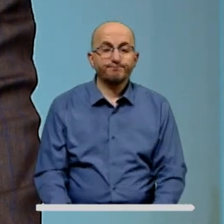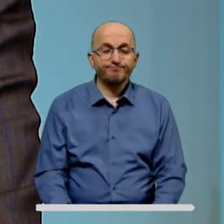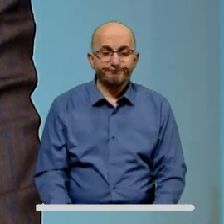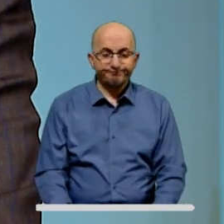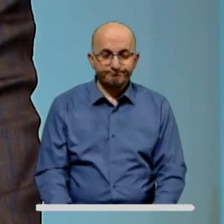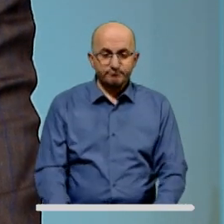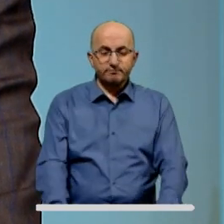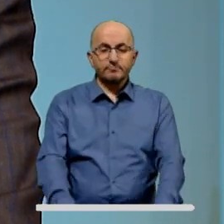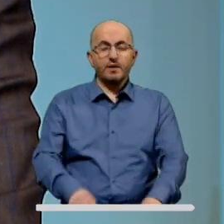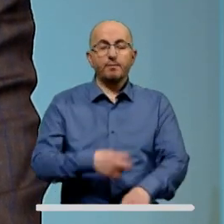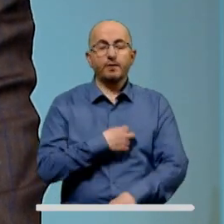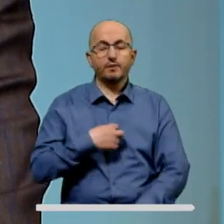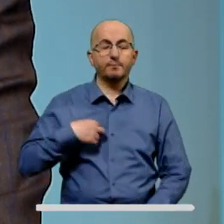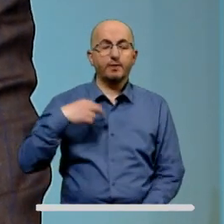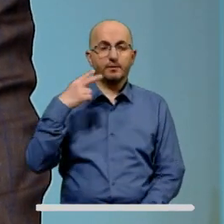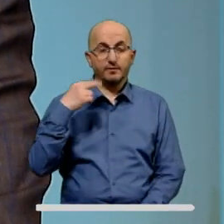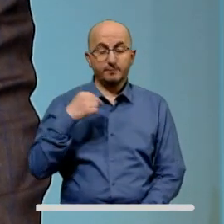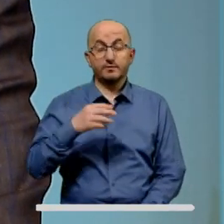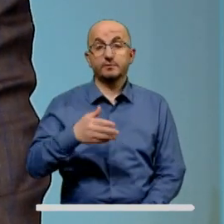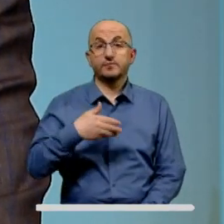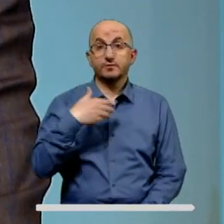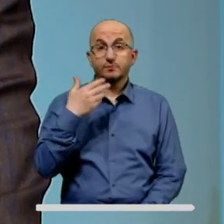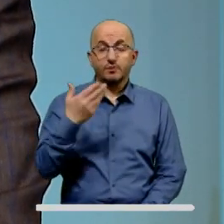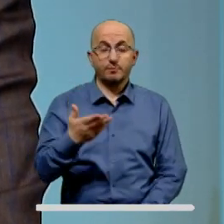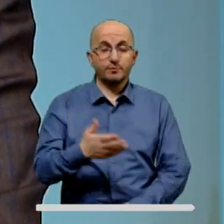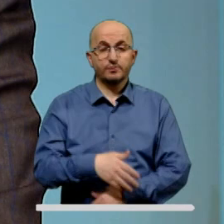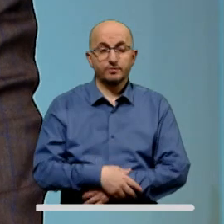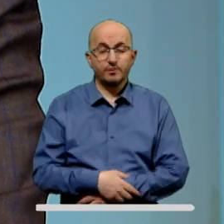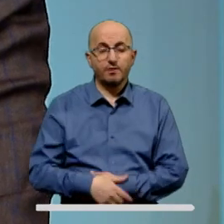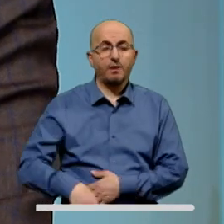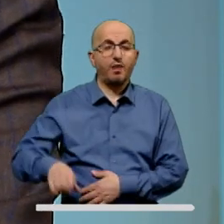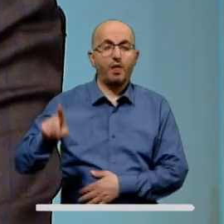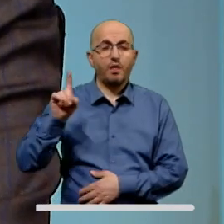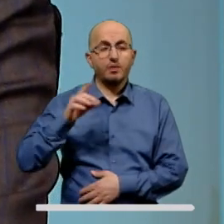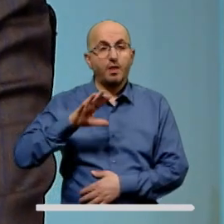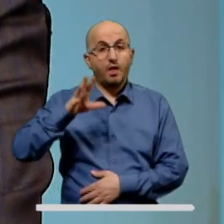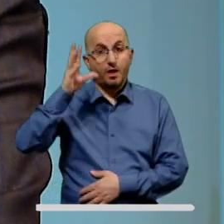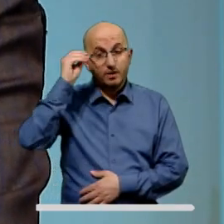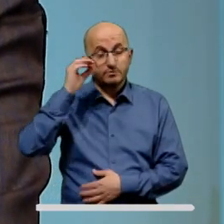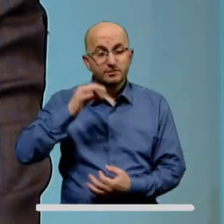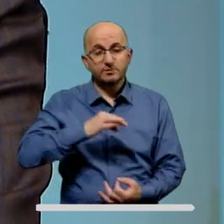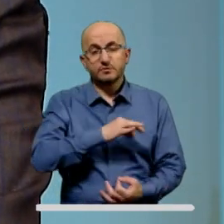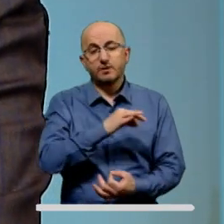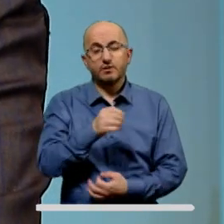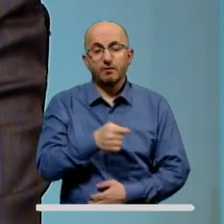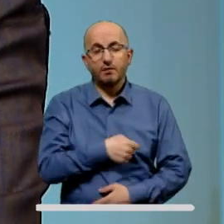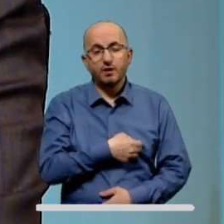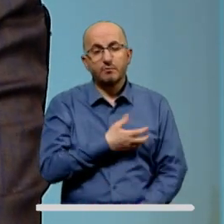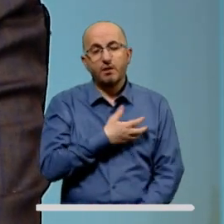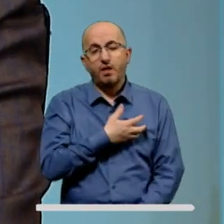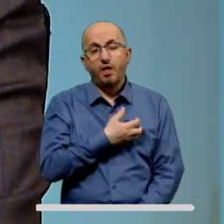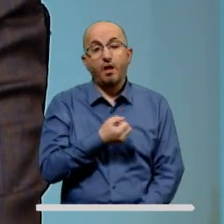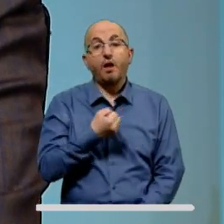hadis-i şerifte Yüce Peygamber Efendimiz şöyle buyuruyor Allah ilmi insanların kalbinden söküp